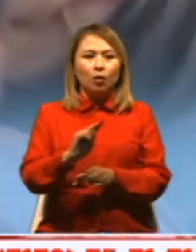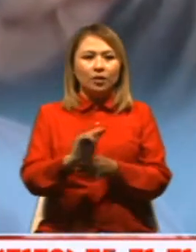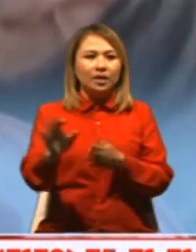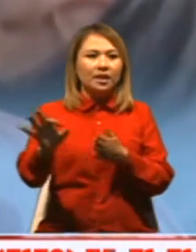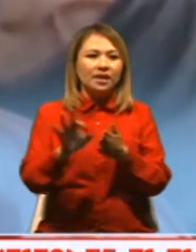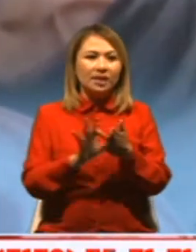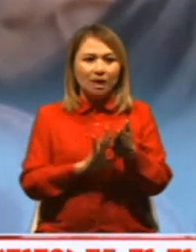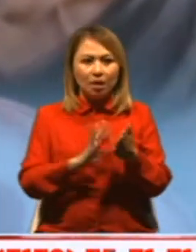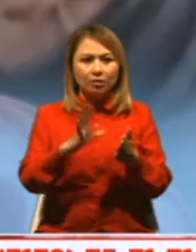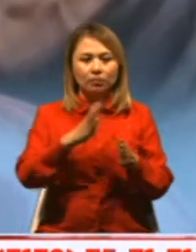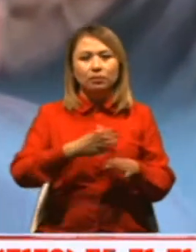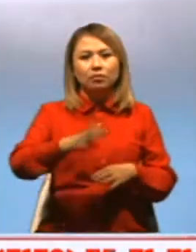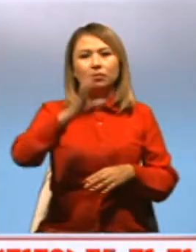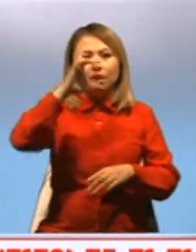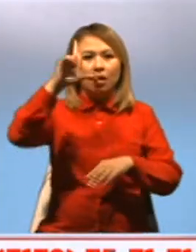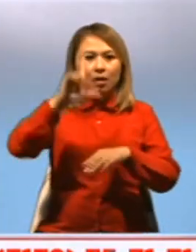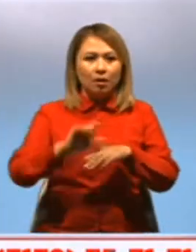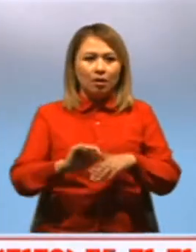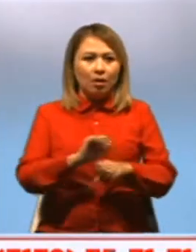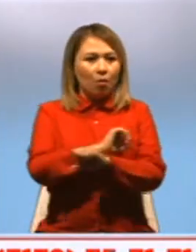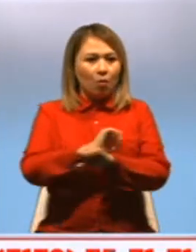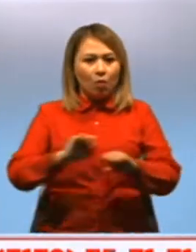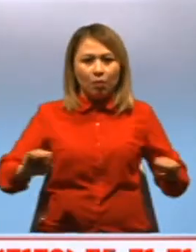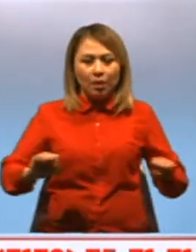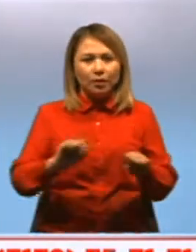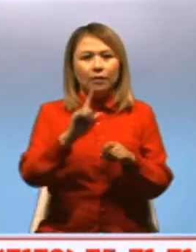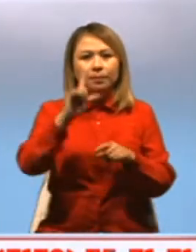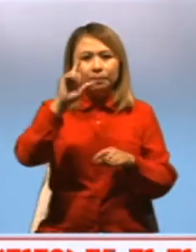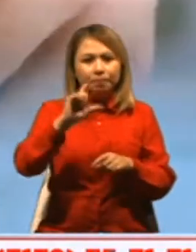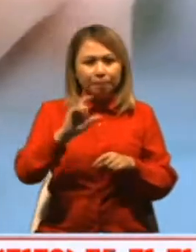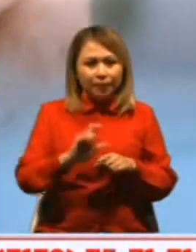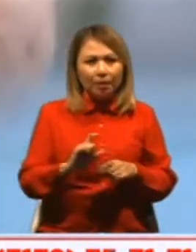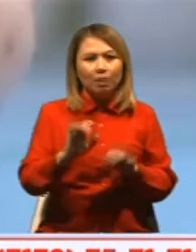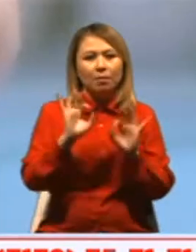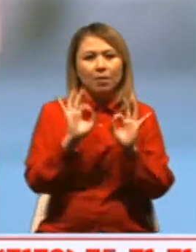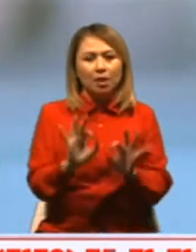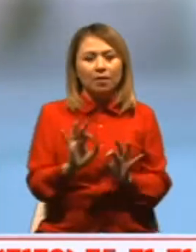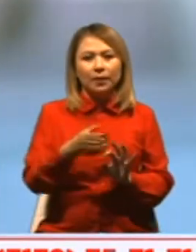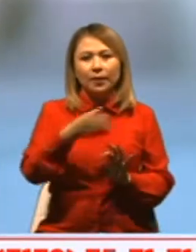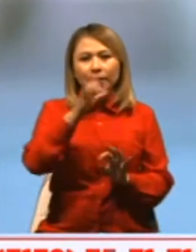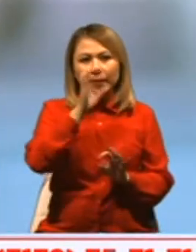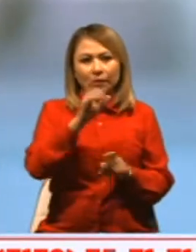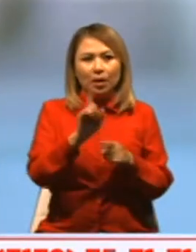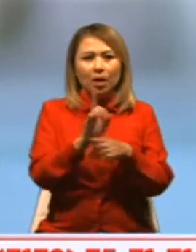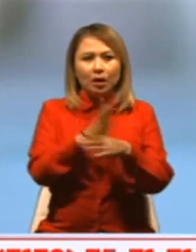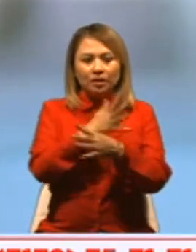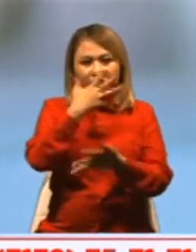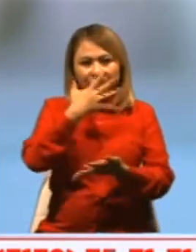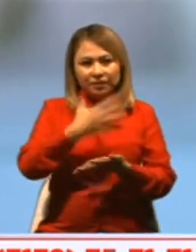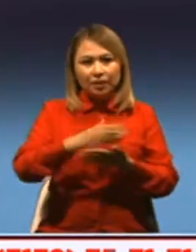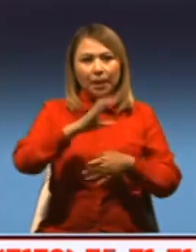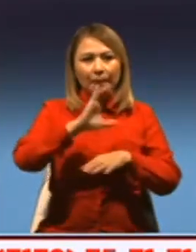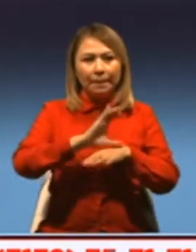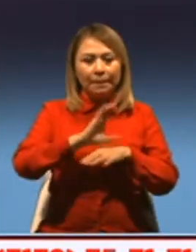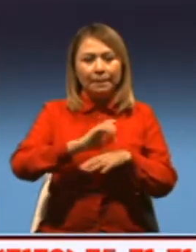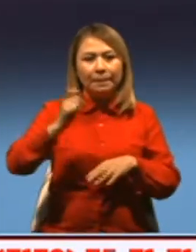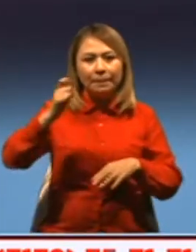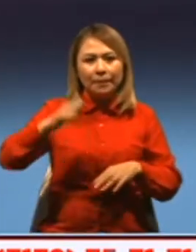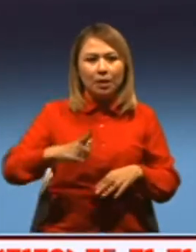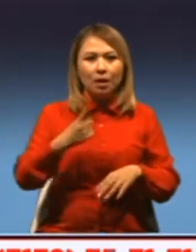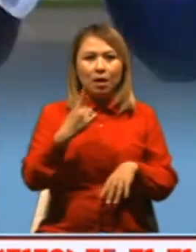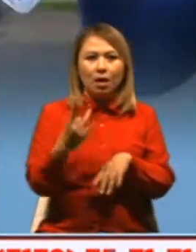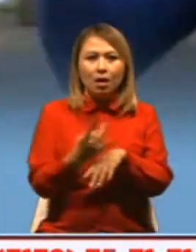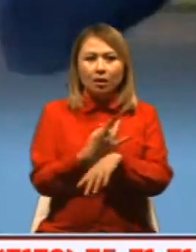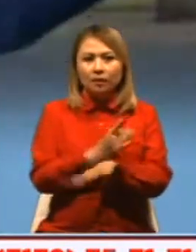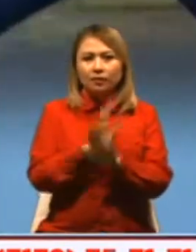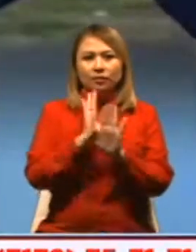бірдеммен үзіліссіз ішуге де болмайды. Асықпай бір-екі ұрттап ішкен жөн. Баланың жеке шөлмегі болғаны дұрыс, ал пластик бөтелкені бір-ақ рет